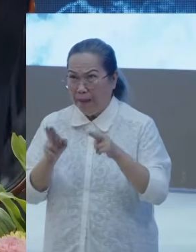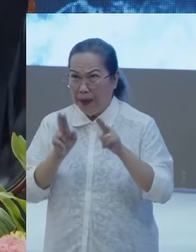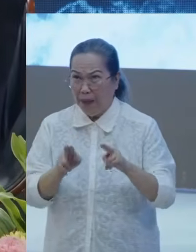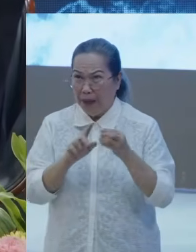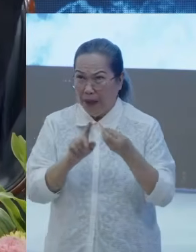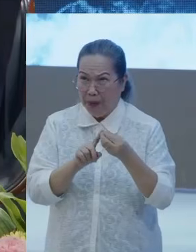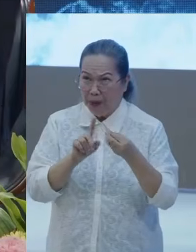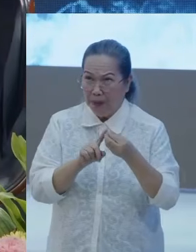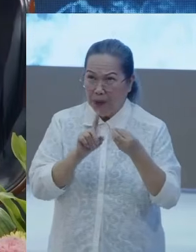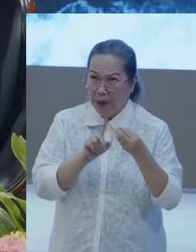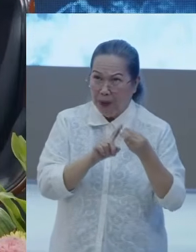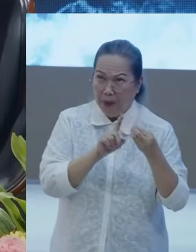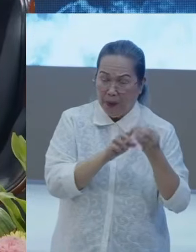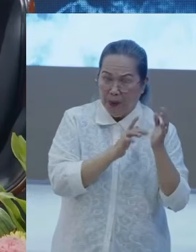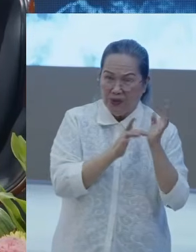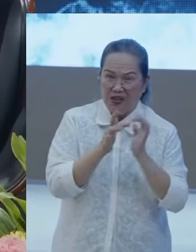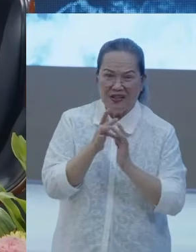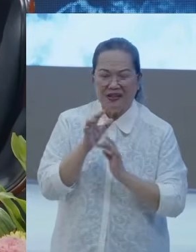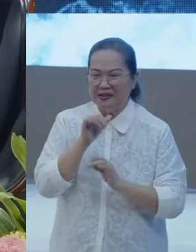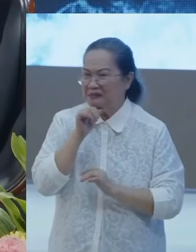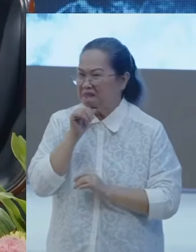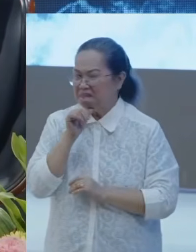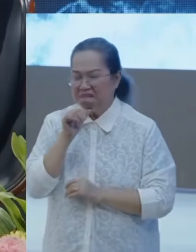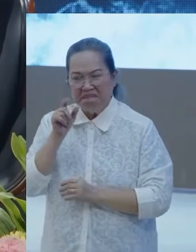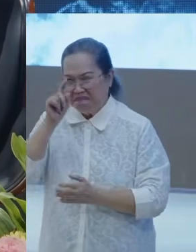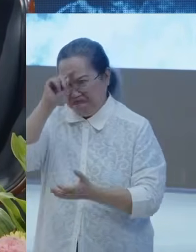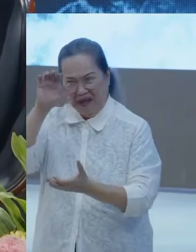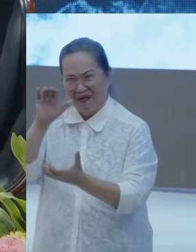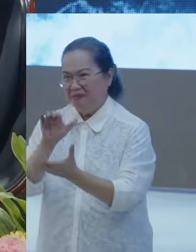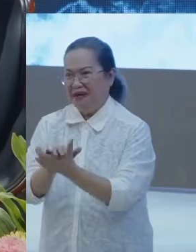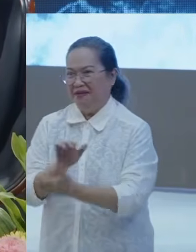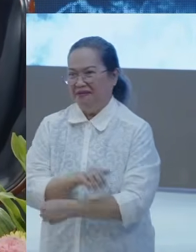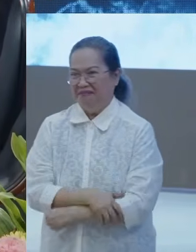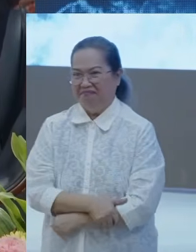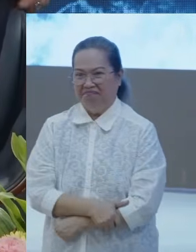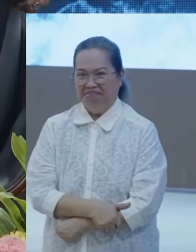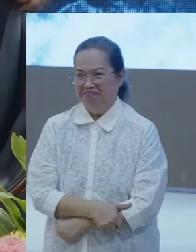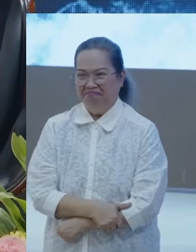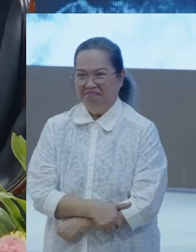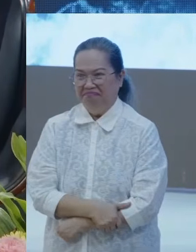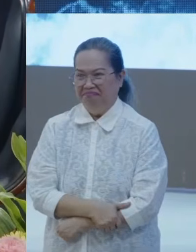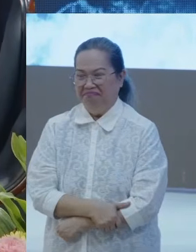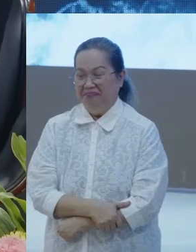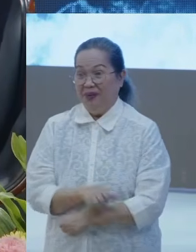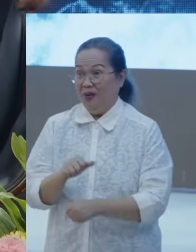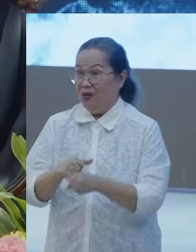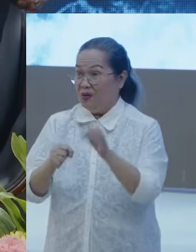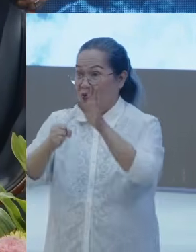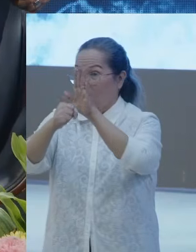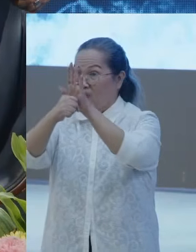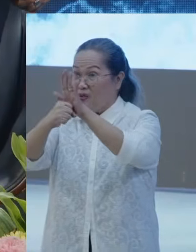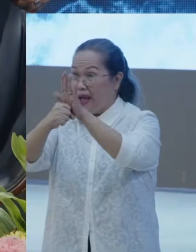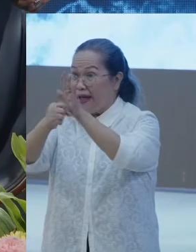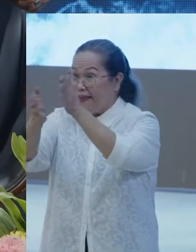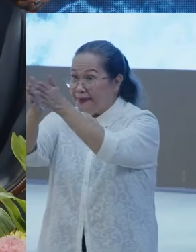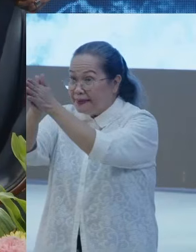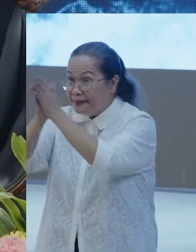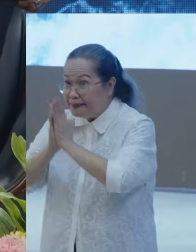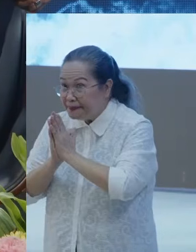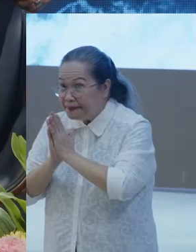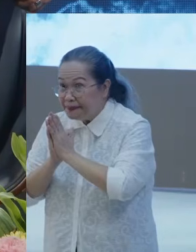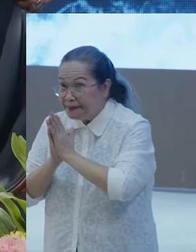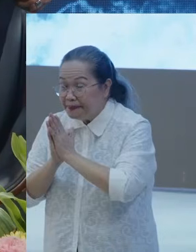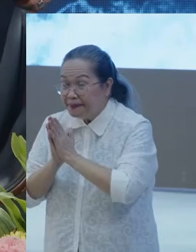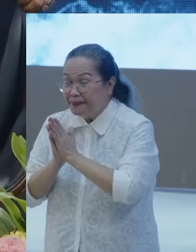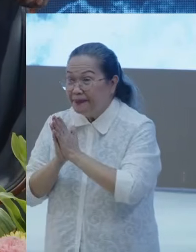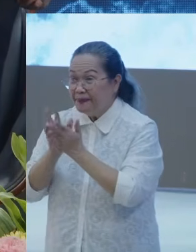Messiah. Ngunit hindi pa rin sila naniniwala. So, yung sign na hiniling sa